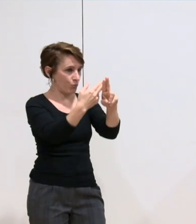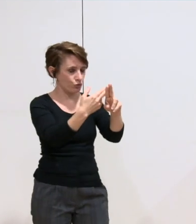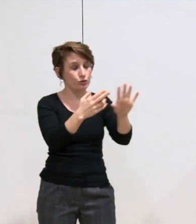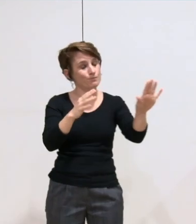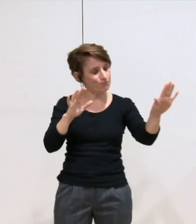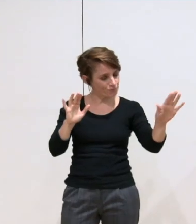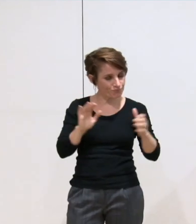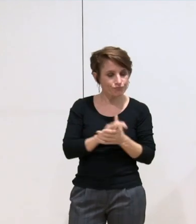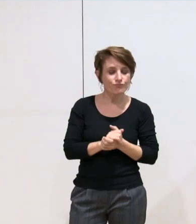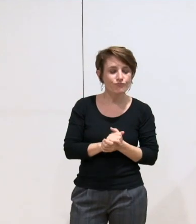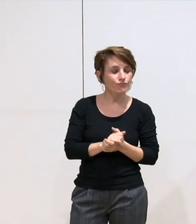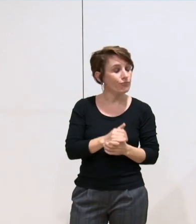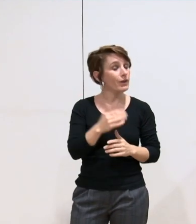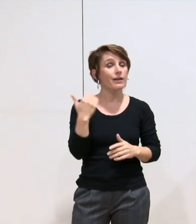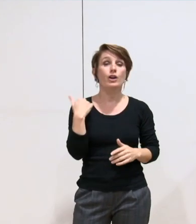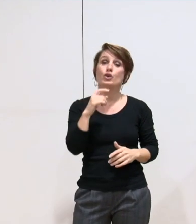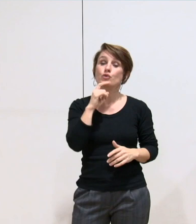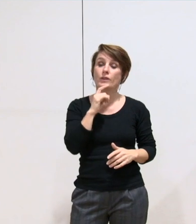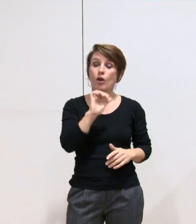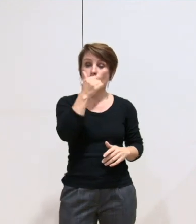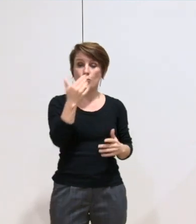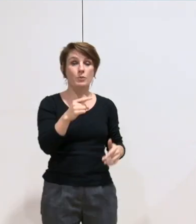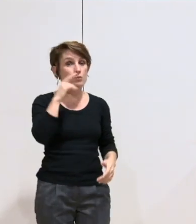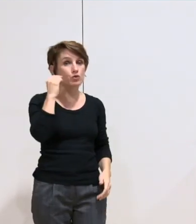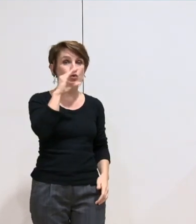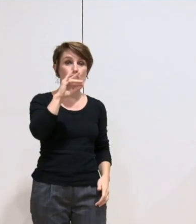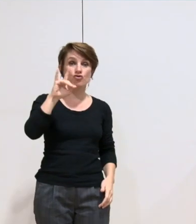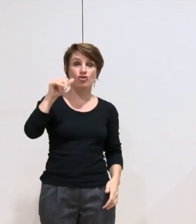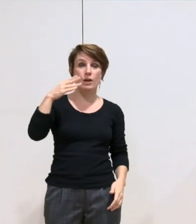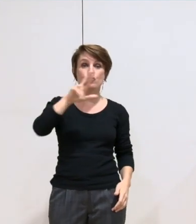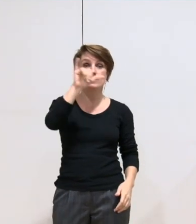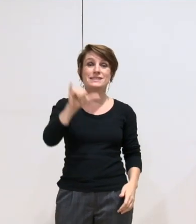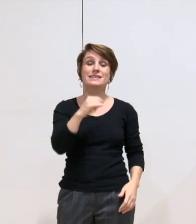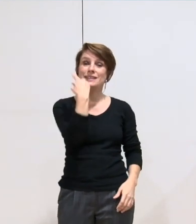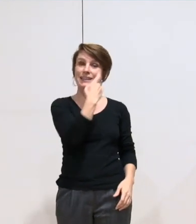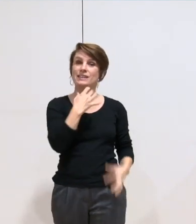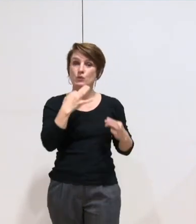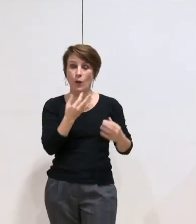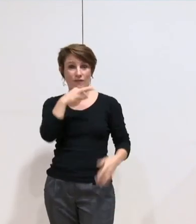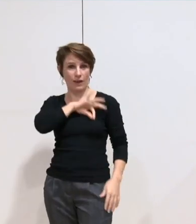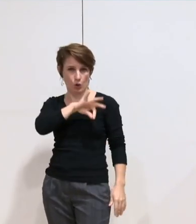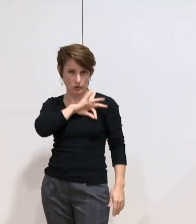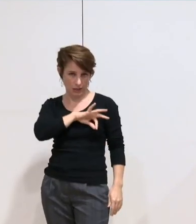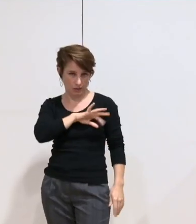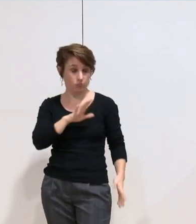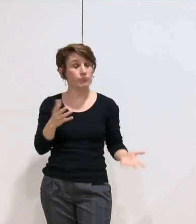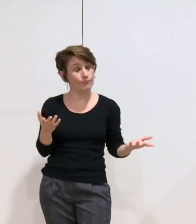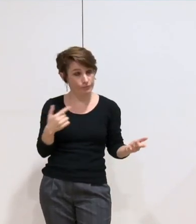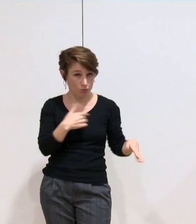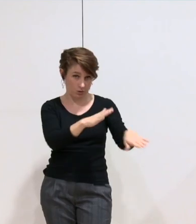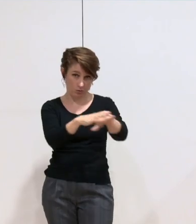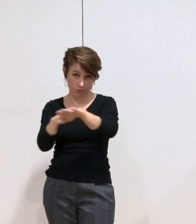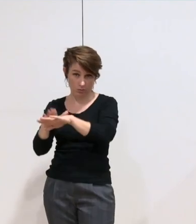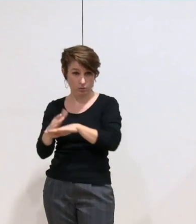question de monsieur Chamussy, sur les recettes. Je rappelle que nous avons voté au mois de juillet une grille